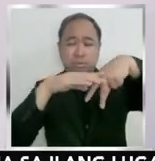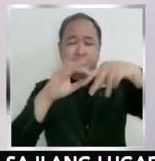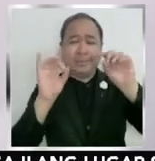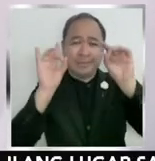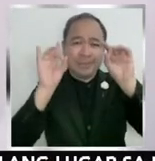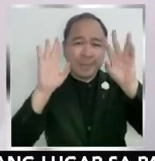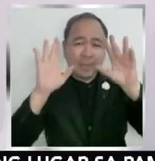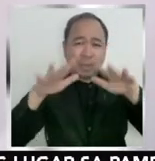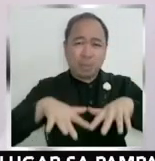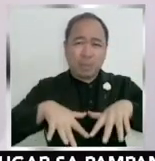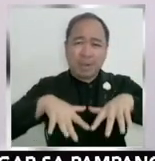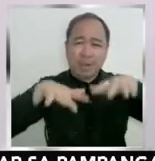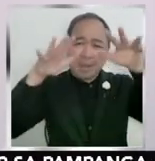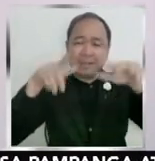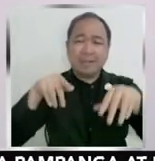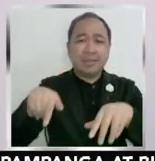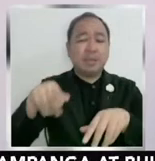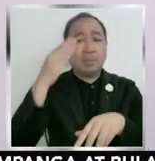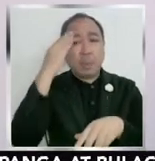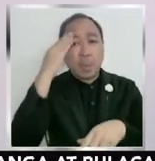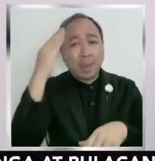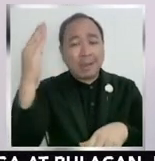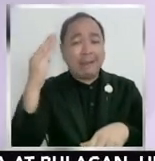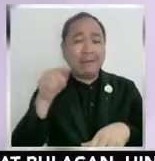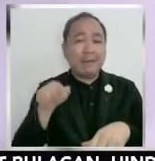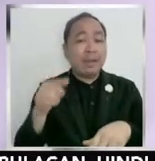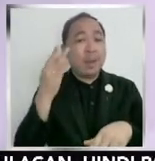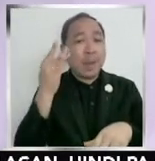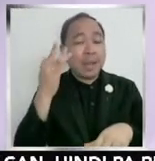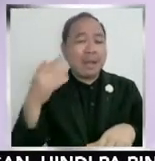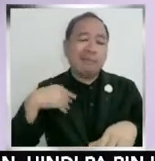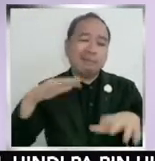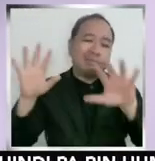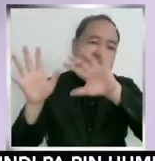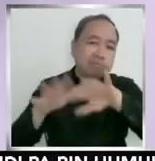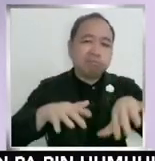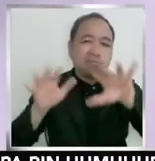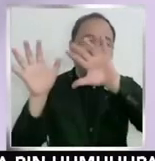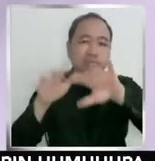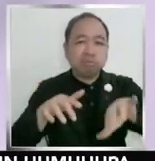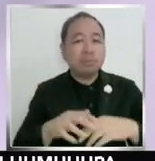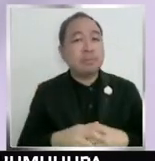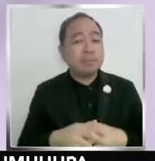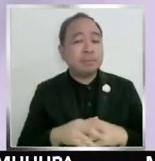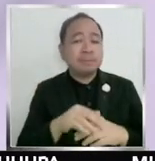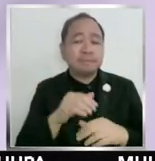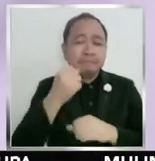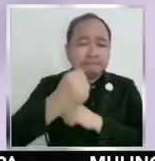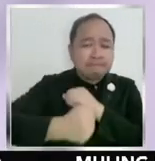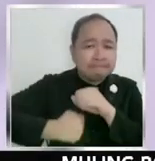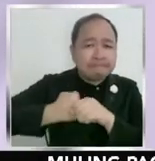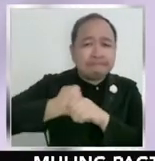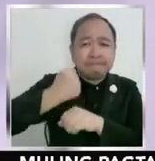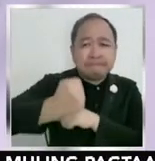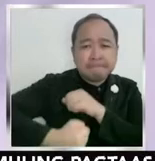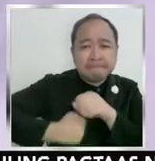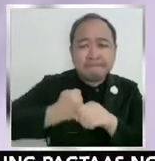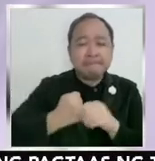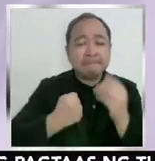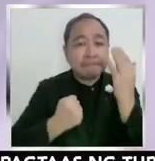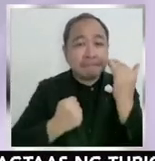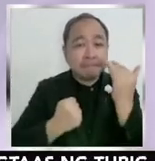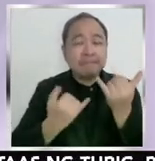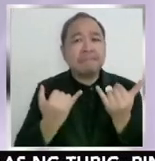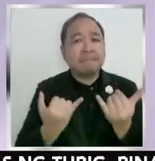ng ilang taga-Bulacan dahil sa pag-ulang dala ng habagat. Tuloy ang kalbaryo, lalo't ngayon pa lang daw dumadaloy sa probinsya ang bahang galing sa